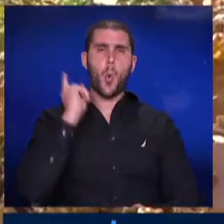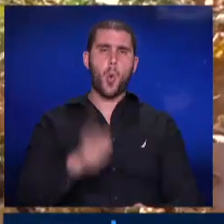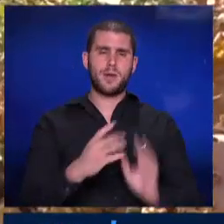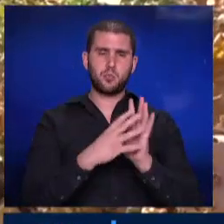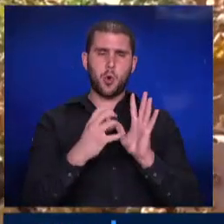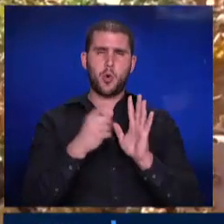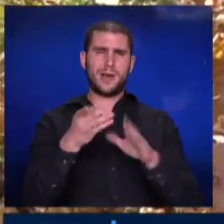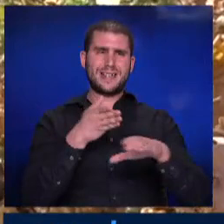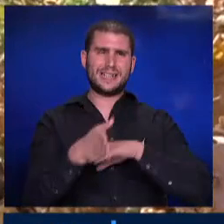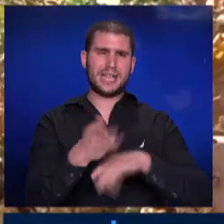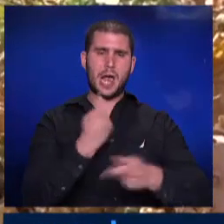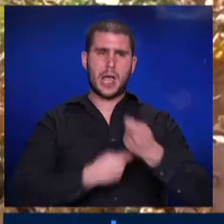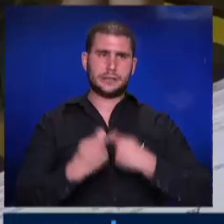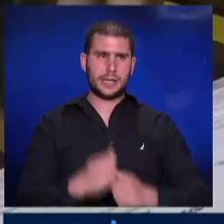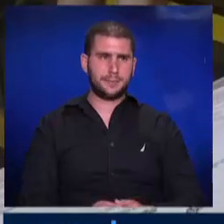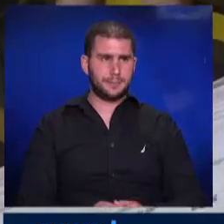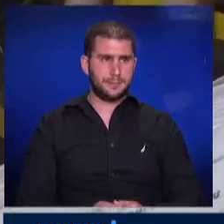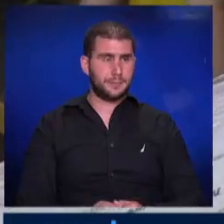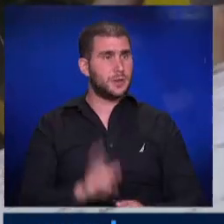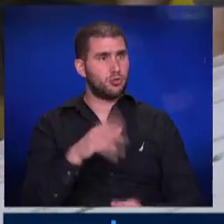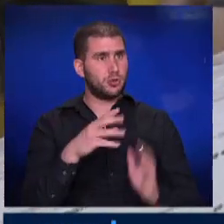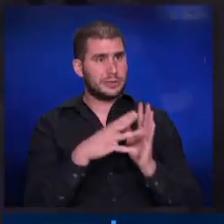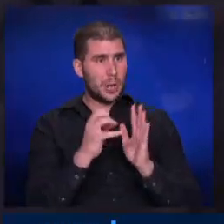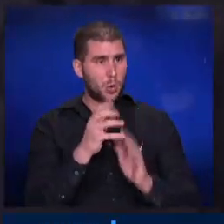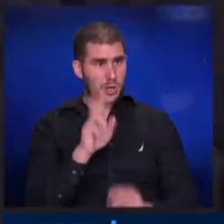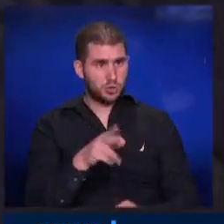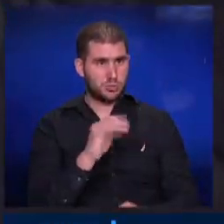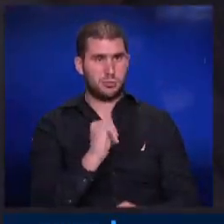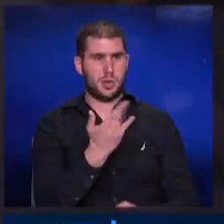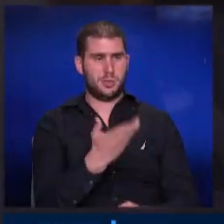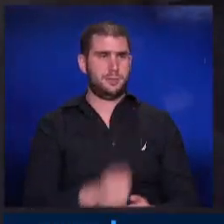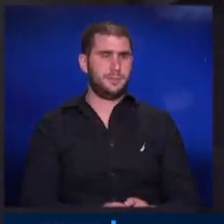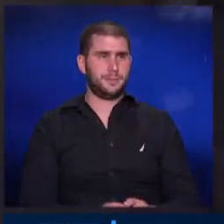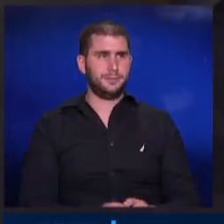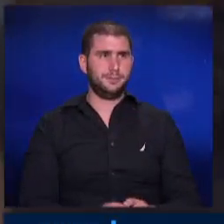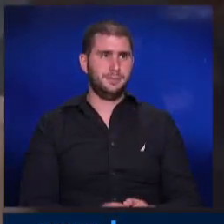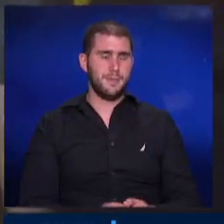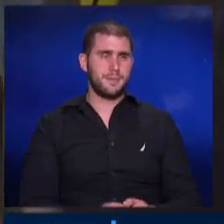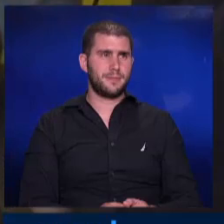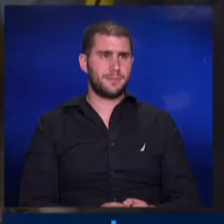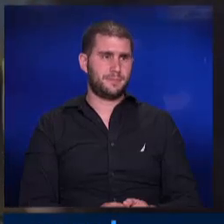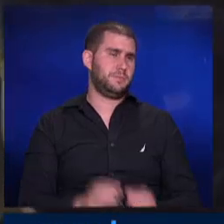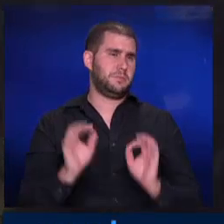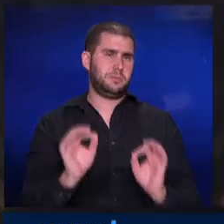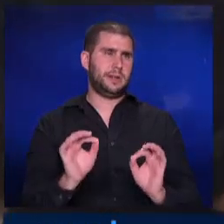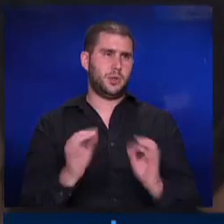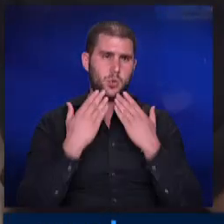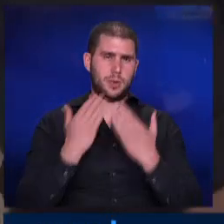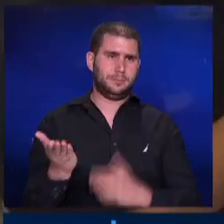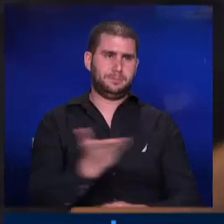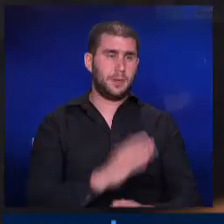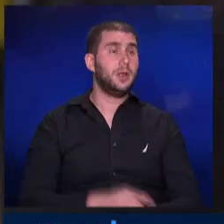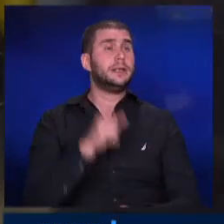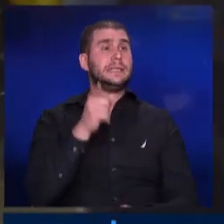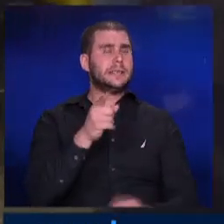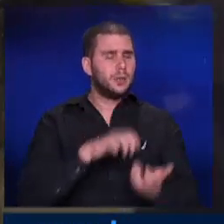התעודה בכניסה לבית העסק. יש לך את הסרוק? כן, כן. בסדר גמור, בבקשה. זה